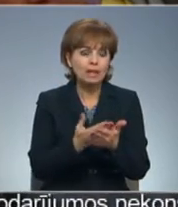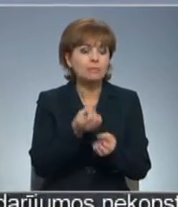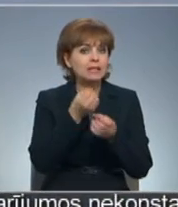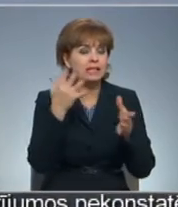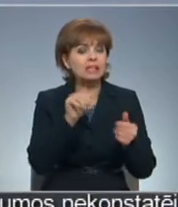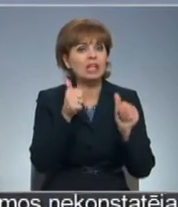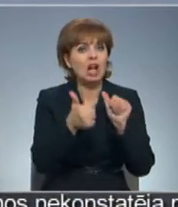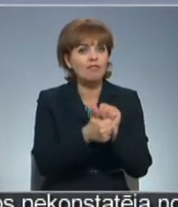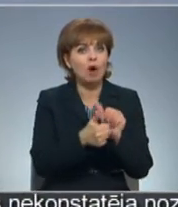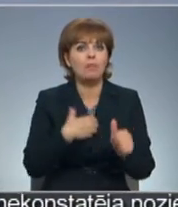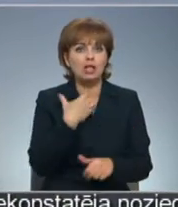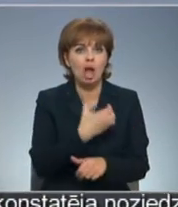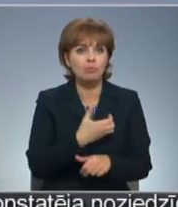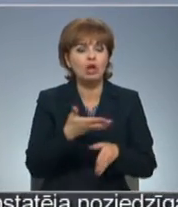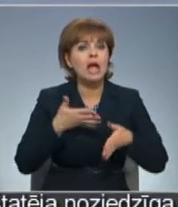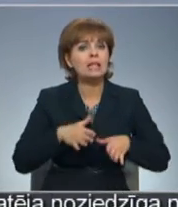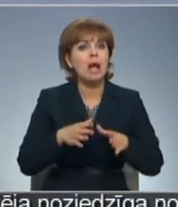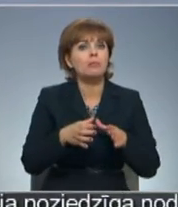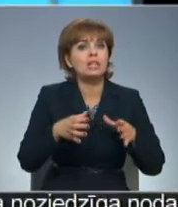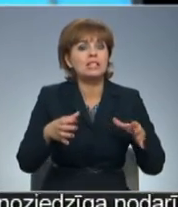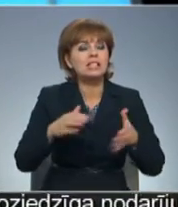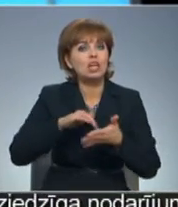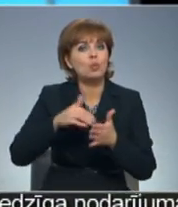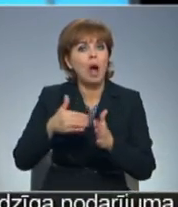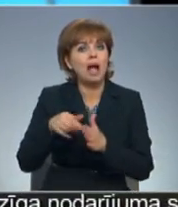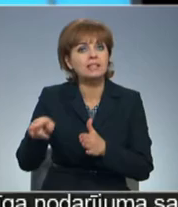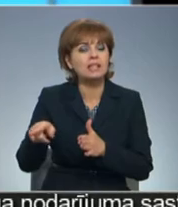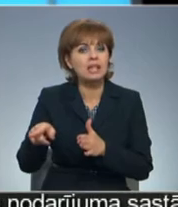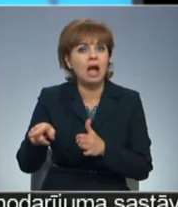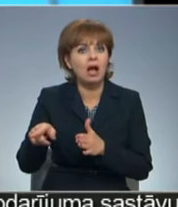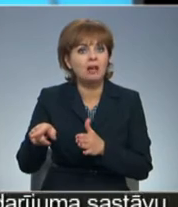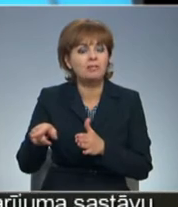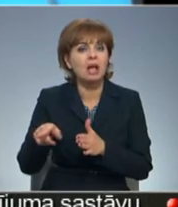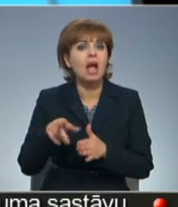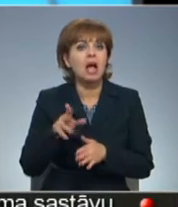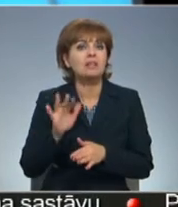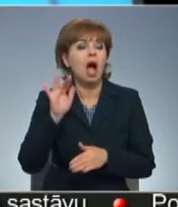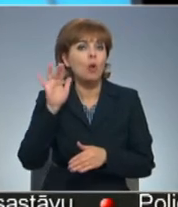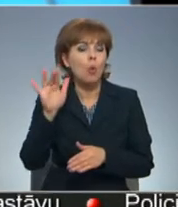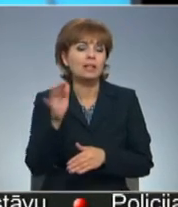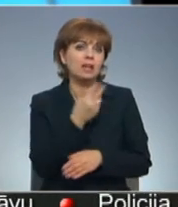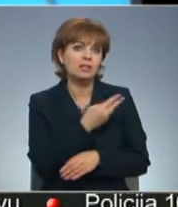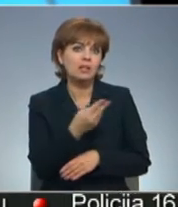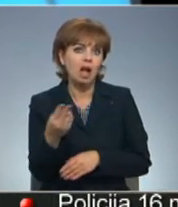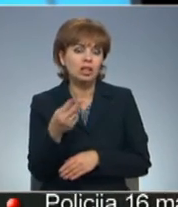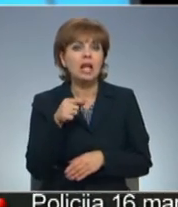reformas nepieciešamība ir demogrāfiskā situācija novadā. Vidusskola posmā nākotnē skatoties